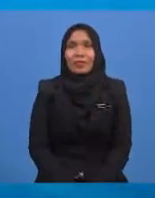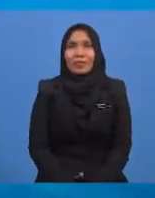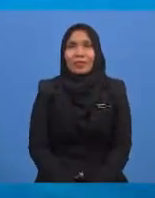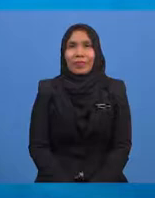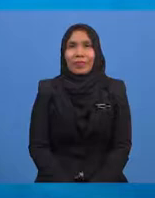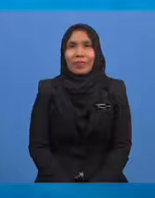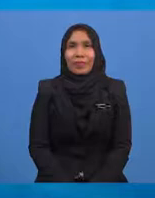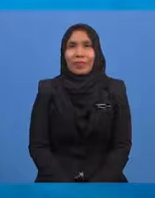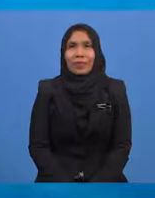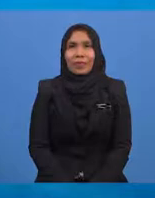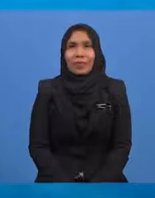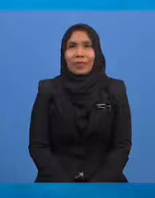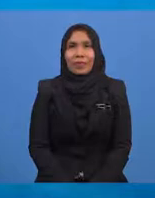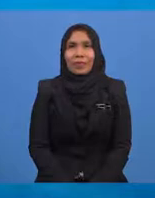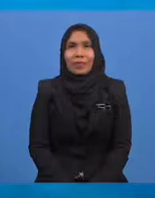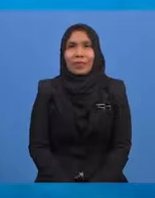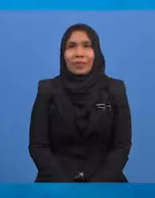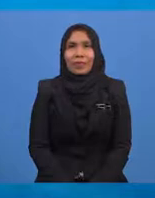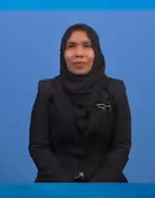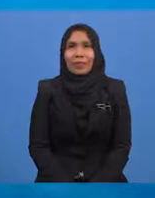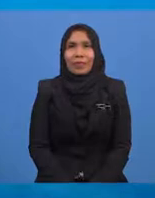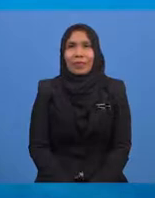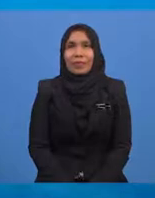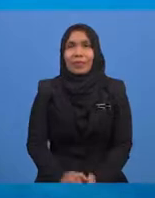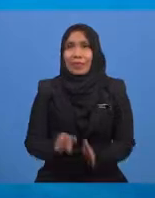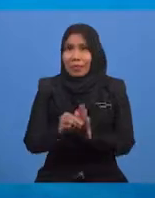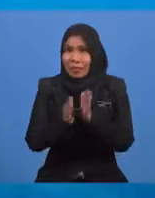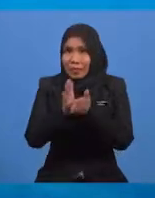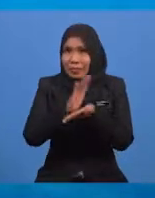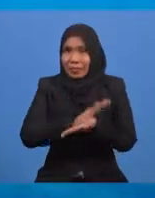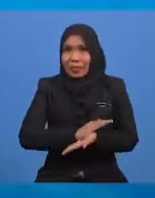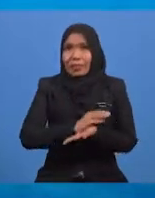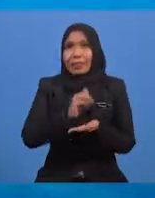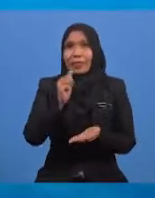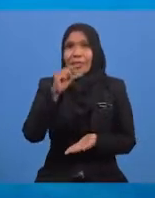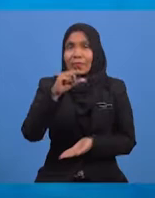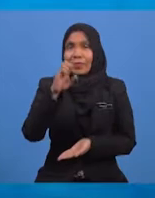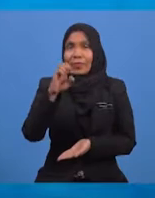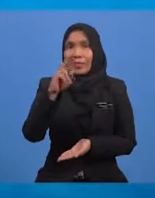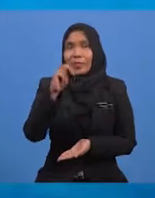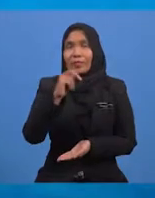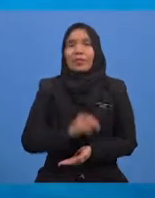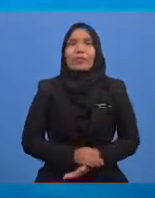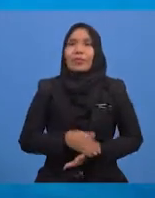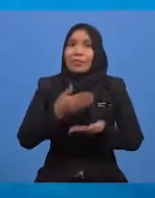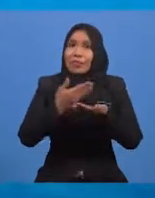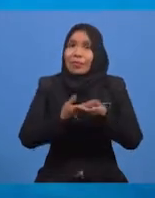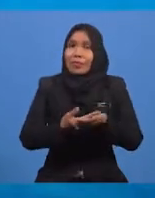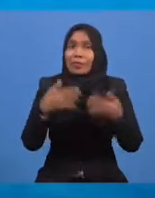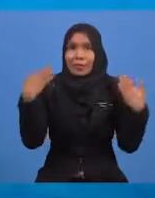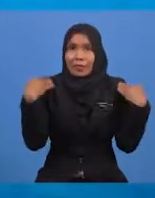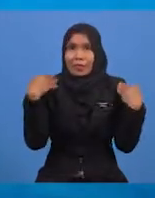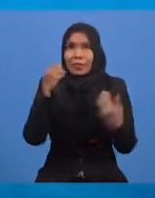atau modal perniagaan. Kemudian, menjadi ejen hinggalah kepada stokis apabila